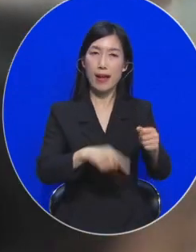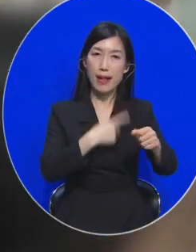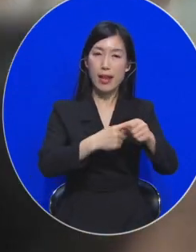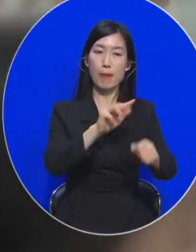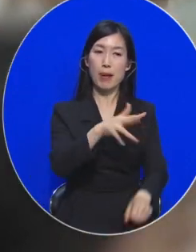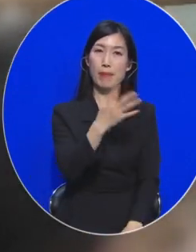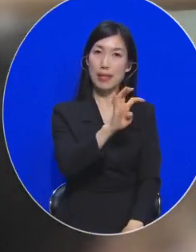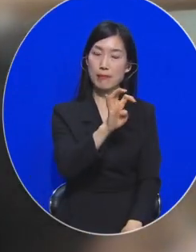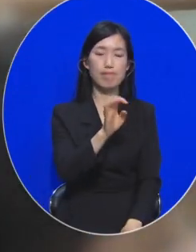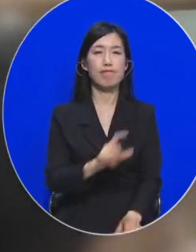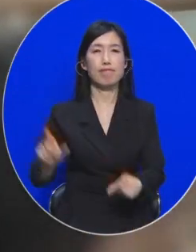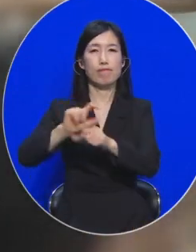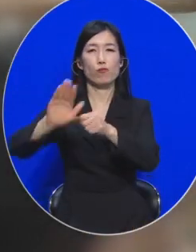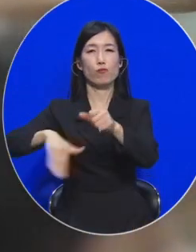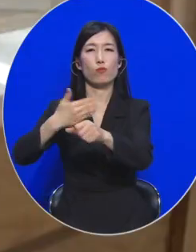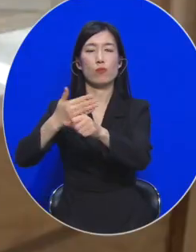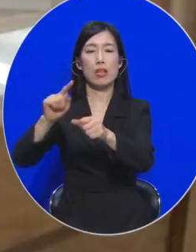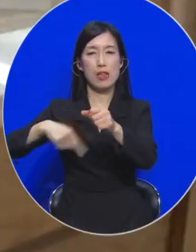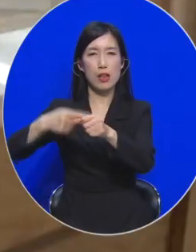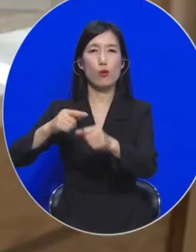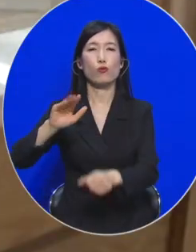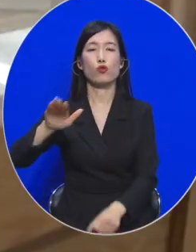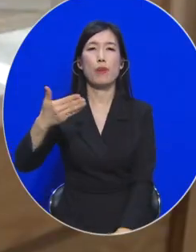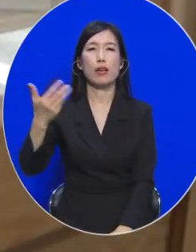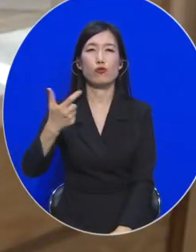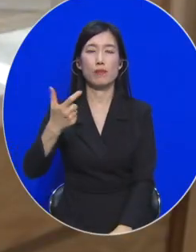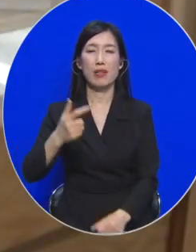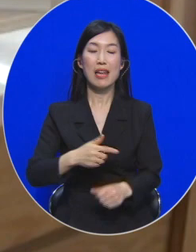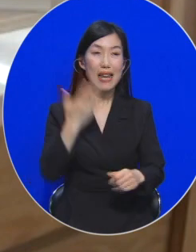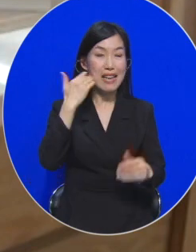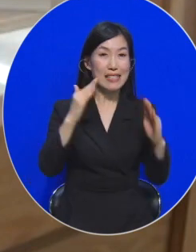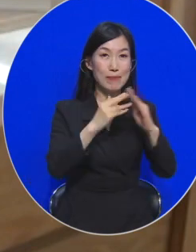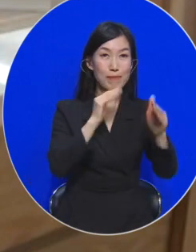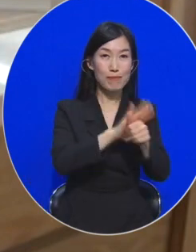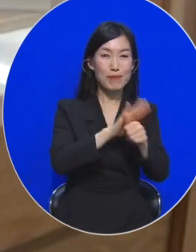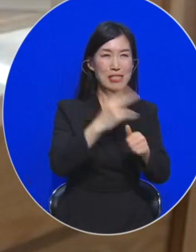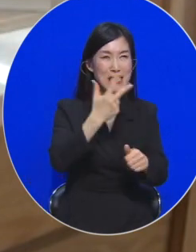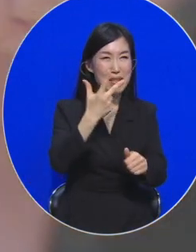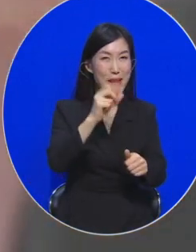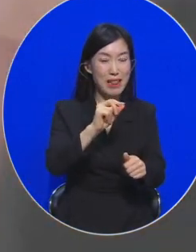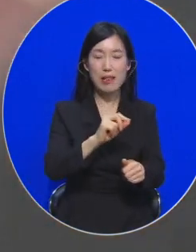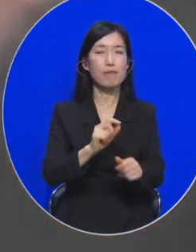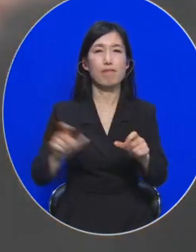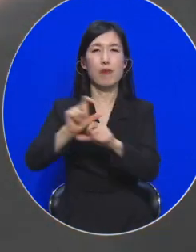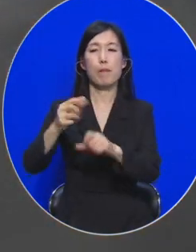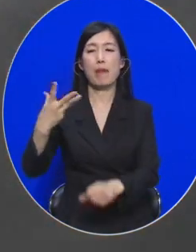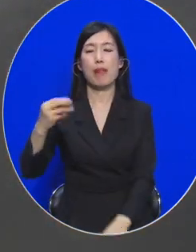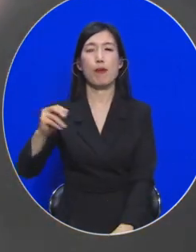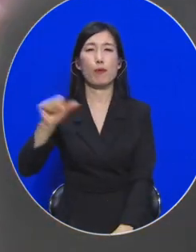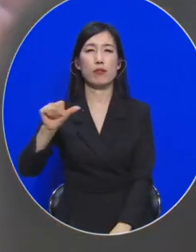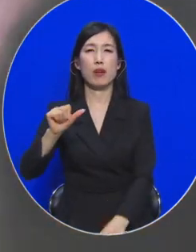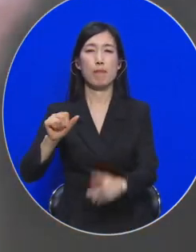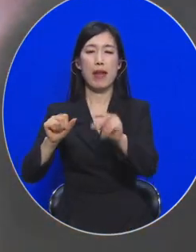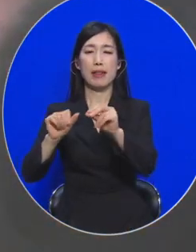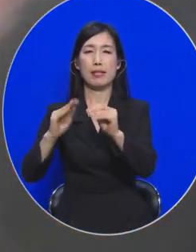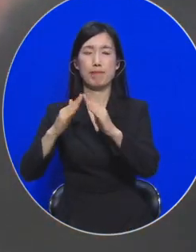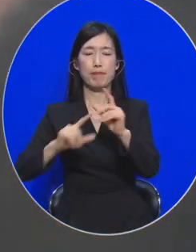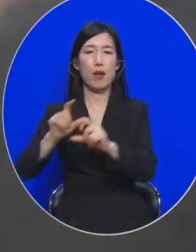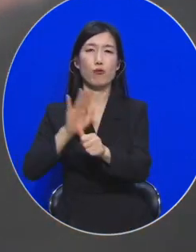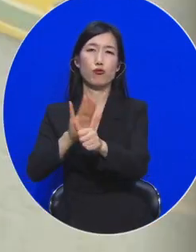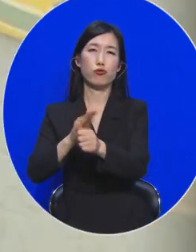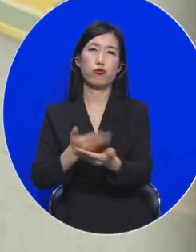840시간에서 960시간으로 확대하고 지난해 75,000가구보다 만가구 늘어난 85,000가구를 추가로 지원할